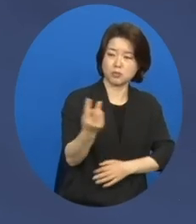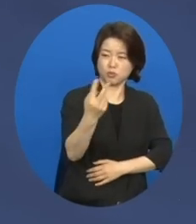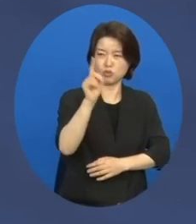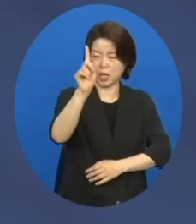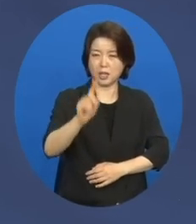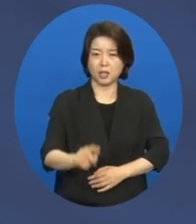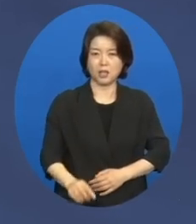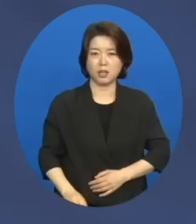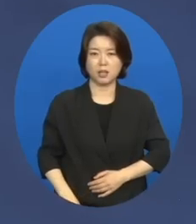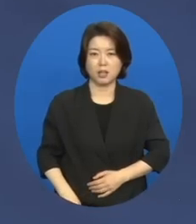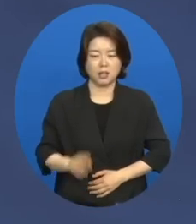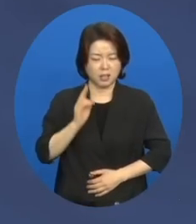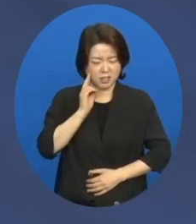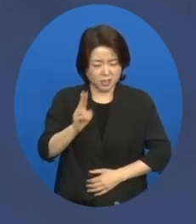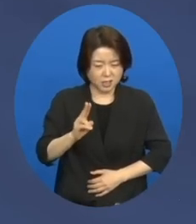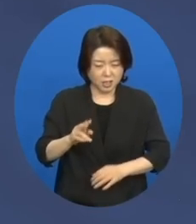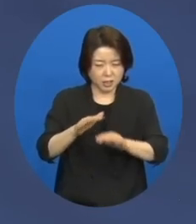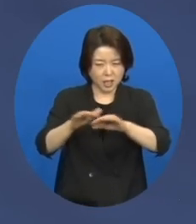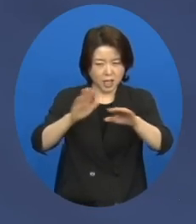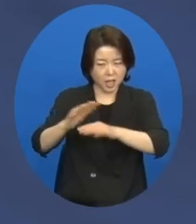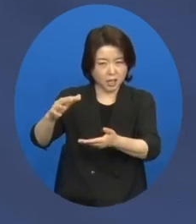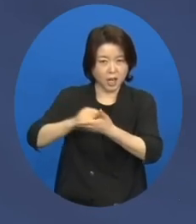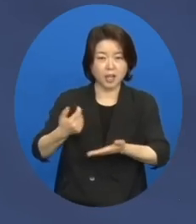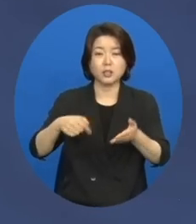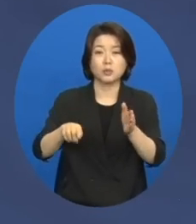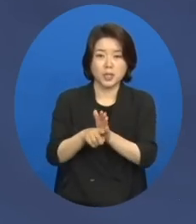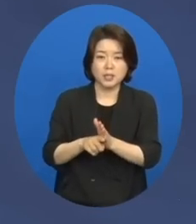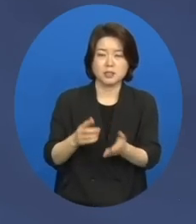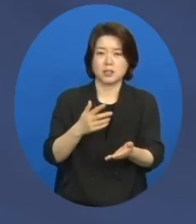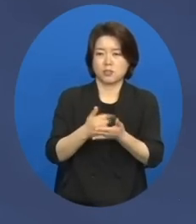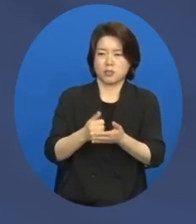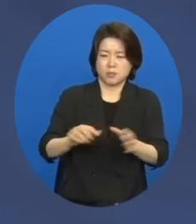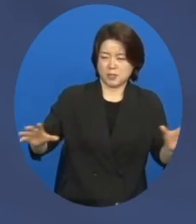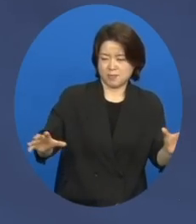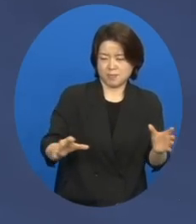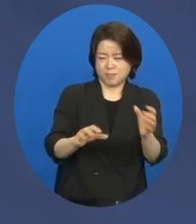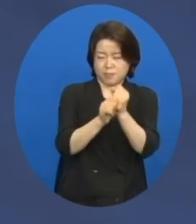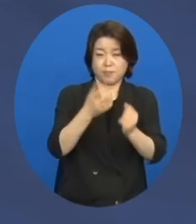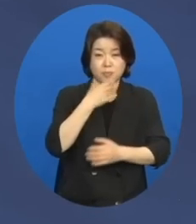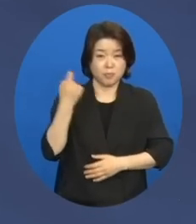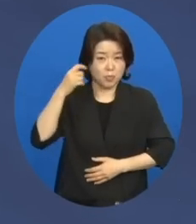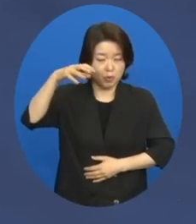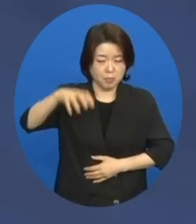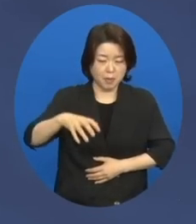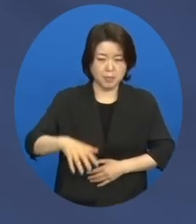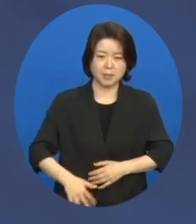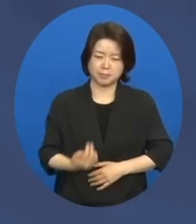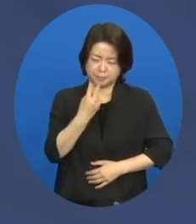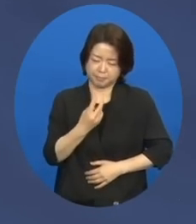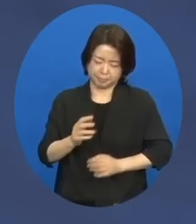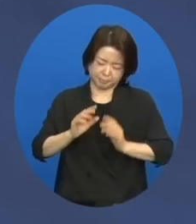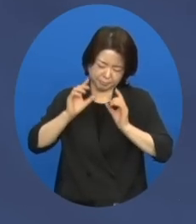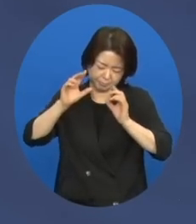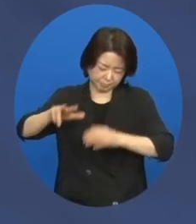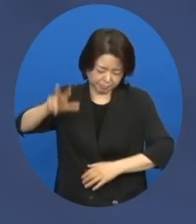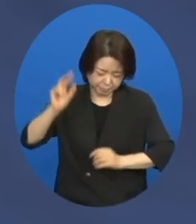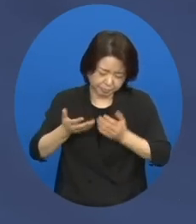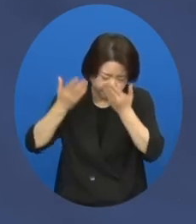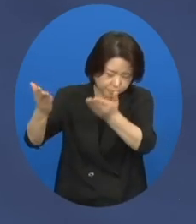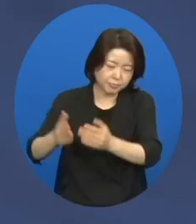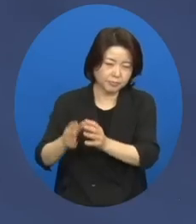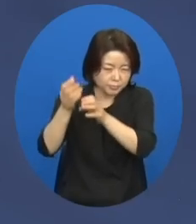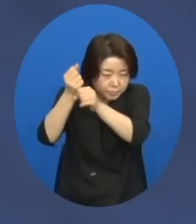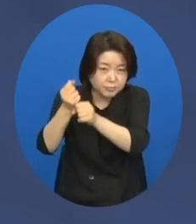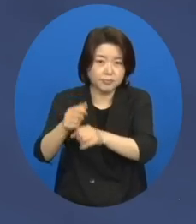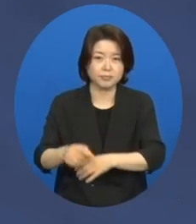그리고 치열하게 해결을 얻기 위해서 주님 앞에, 총체적 복음 앞에 정말 목숨 걸고 매달렸어요. 그리고 총체적인 복음